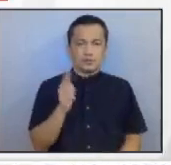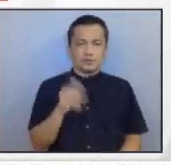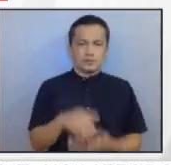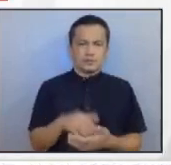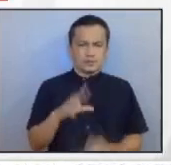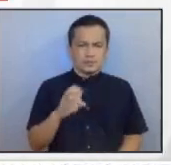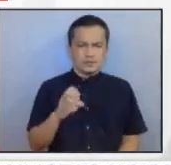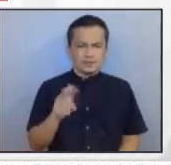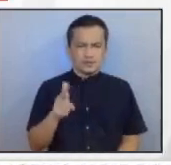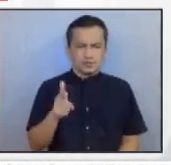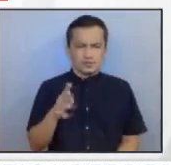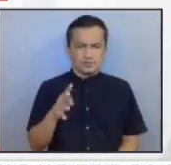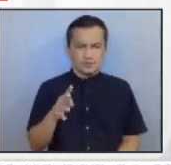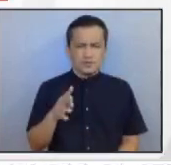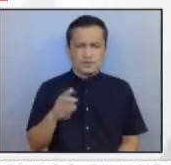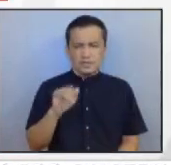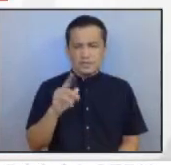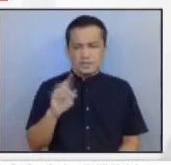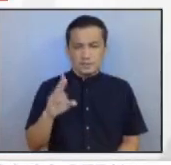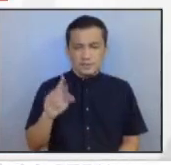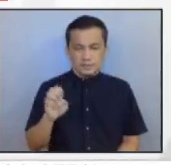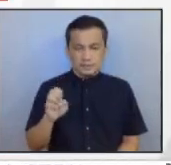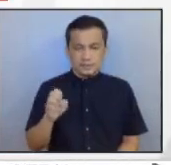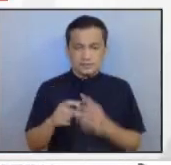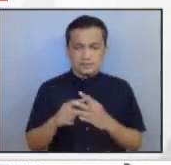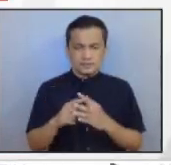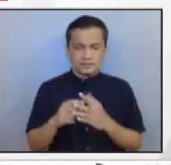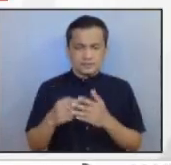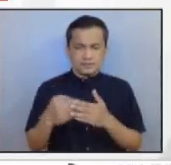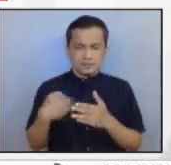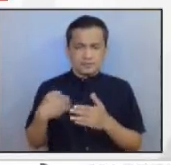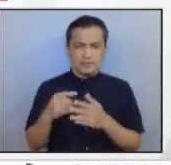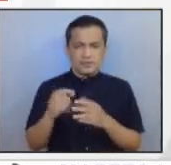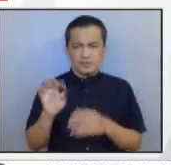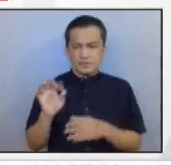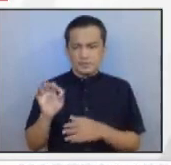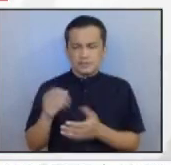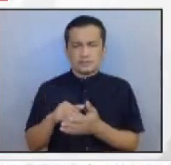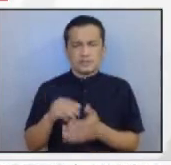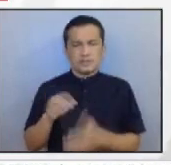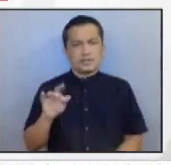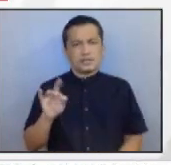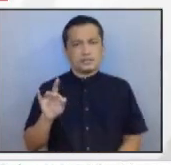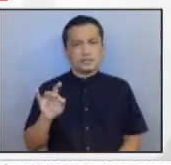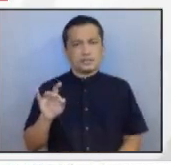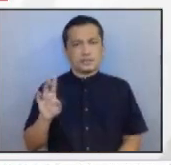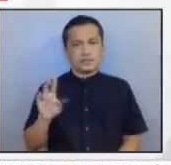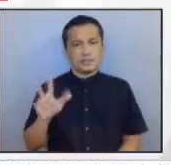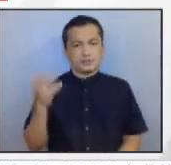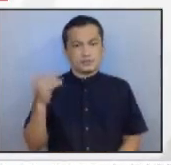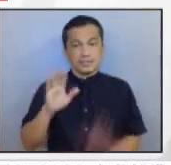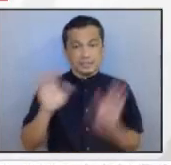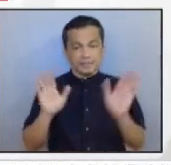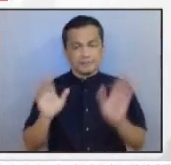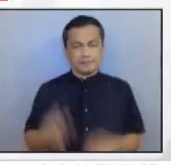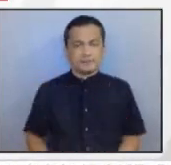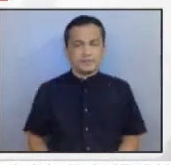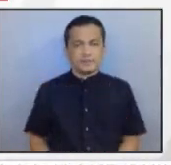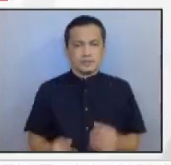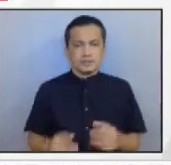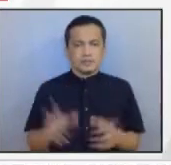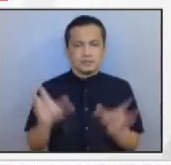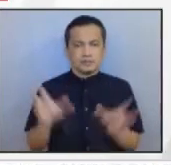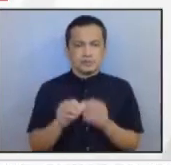20,524 ang aktibong kaso mula sa 19,873 noong Linggo. Umabot naman sa